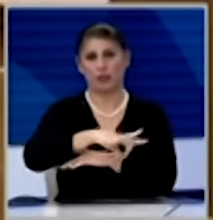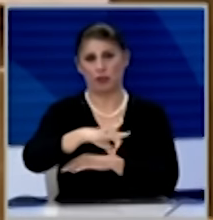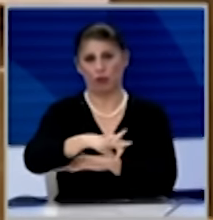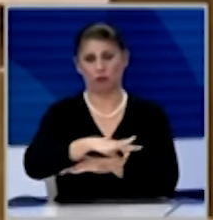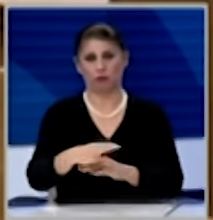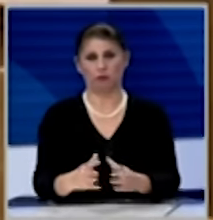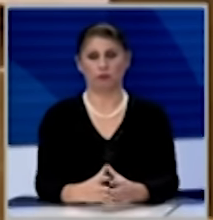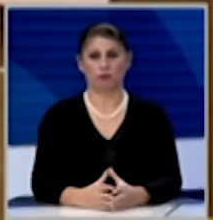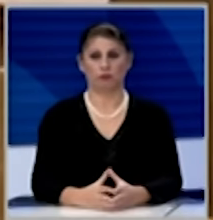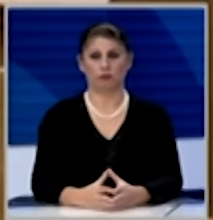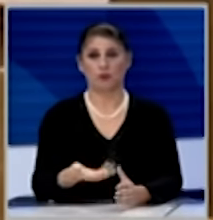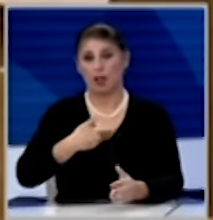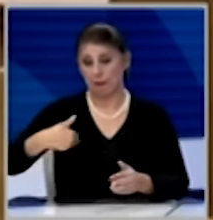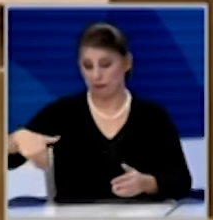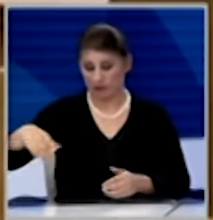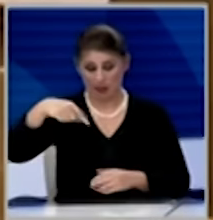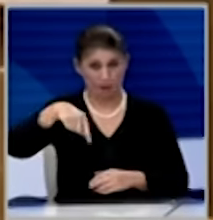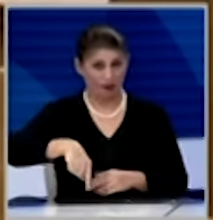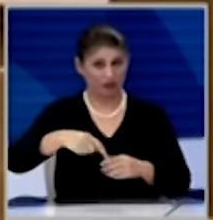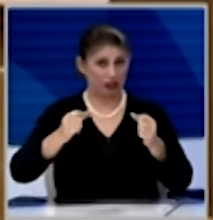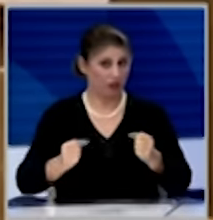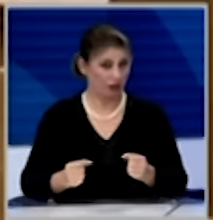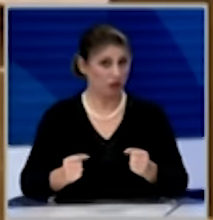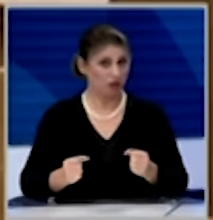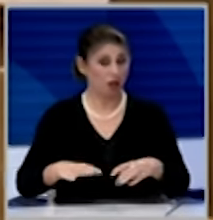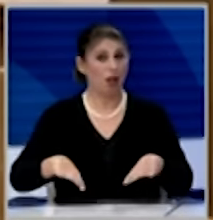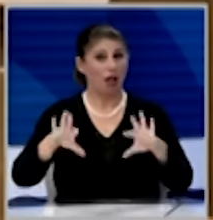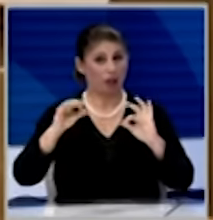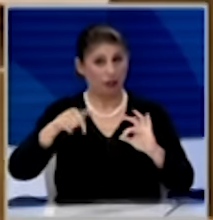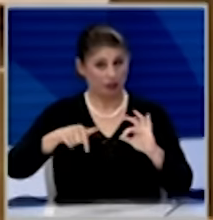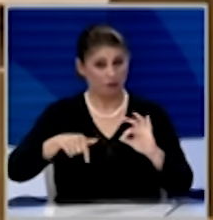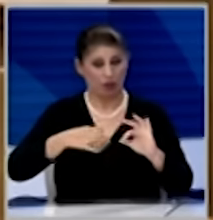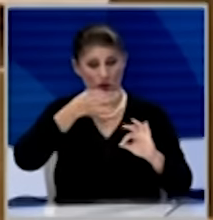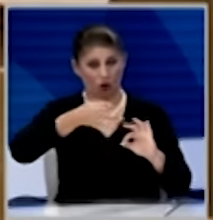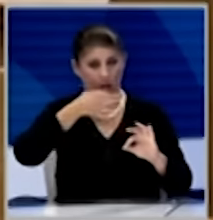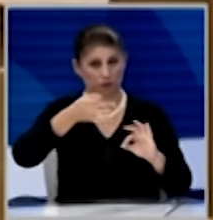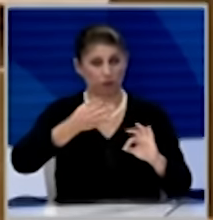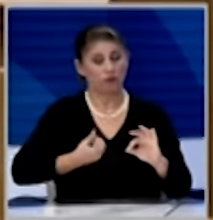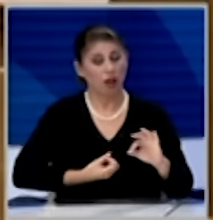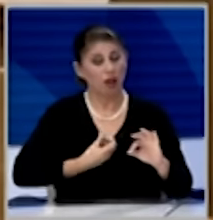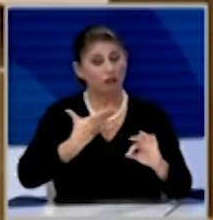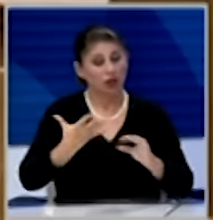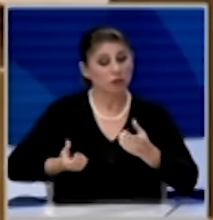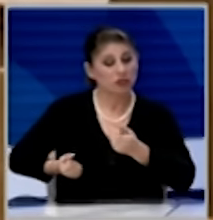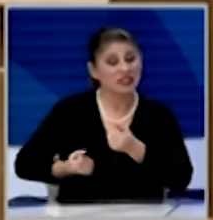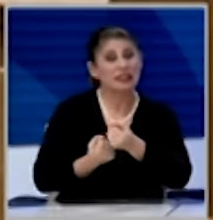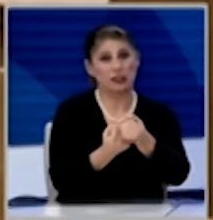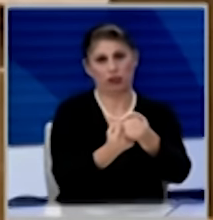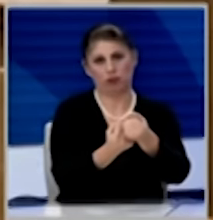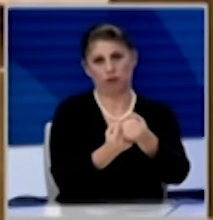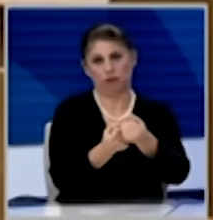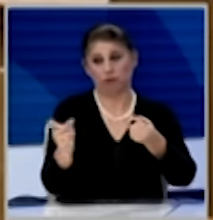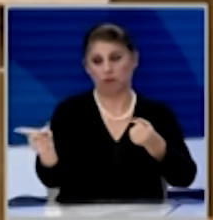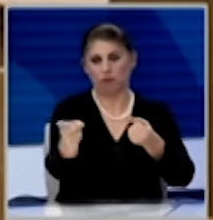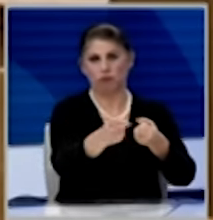νομοσχεδίου εμείς και απ αυτό εδώ το βήμα ξεκινώντας τη σημερινή παρέμβαση εκφράζουμε με τη στήριξή μας σε